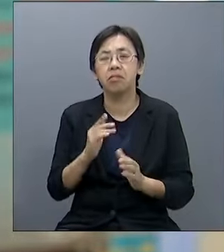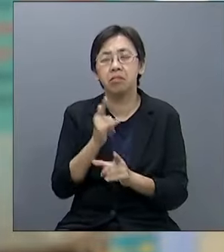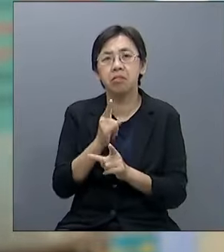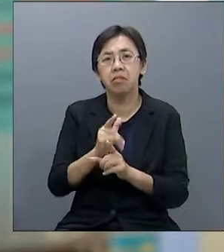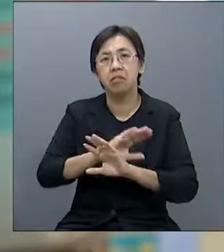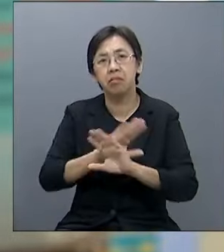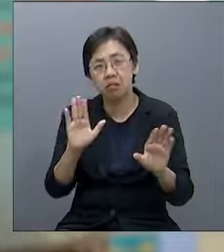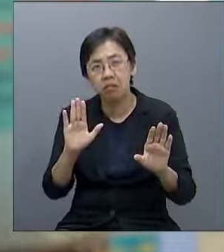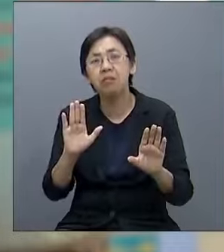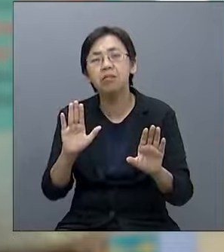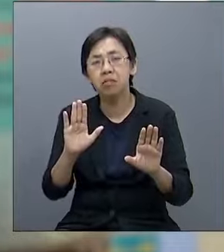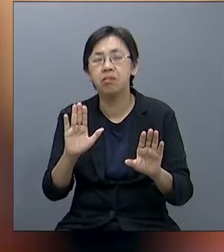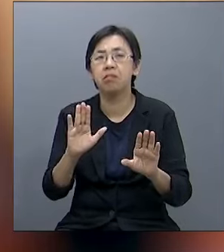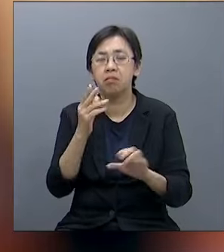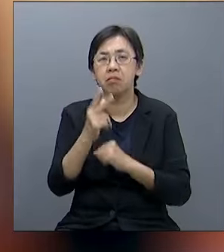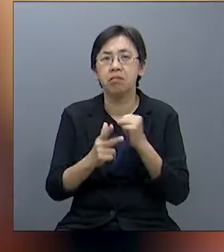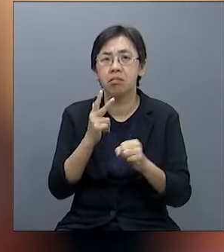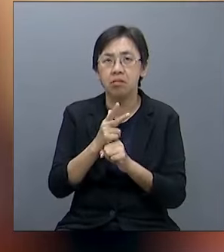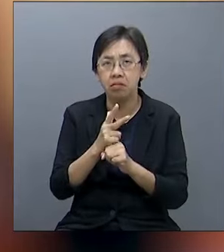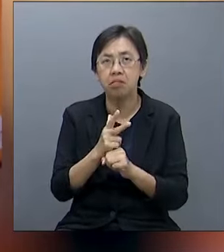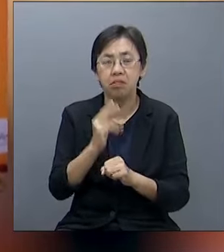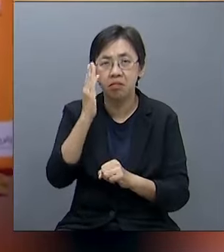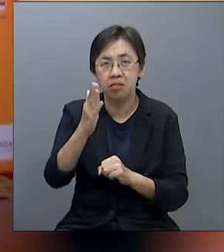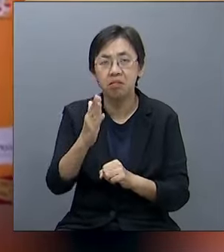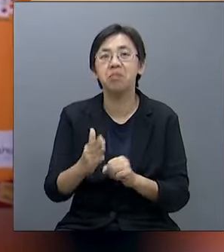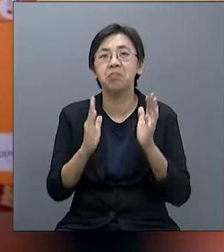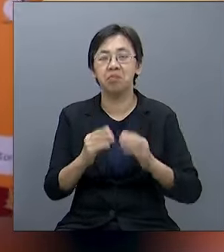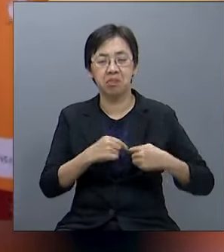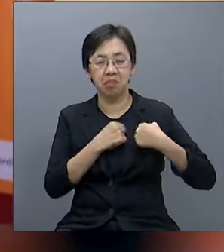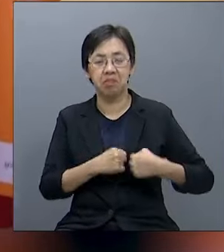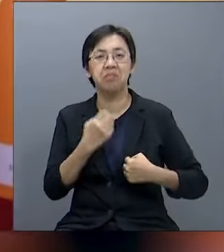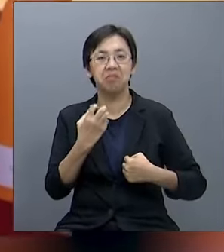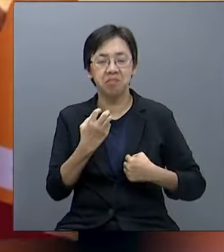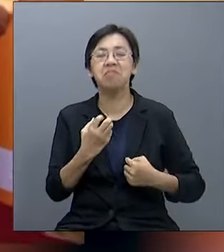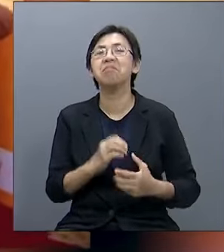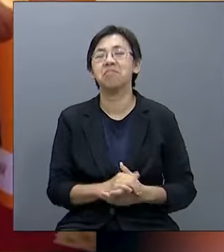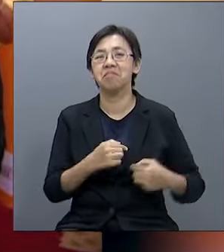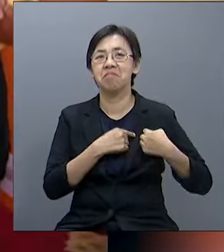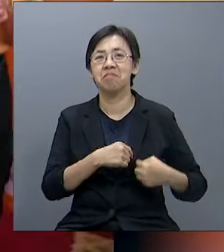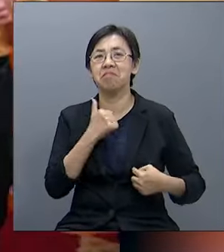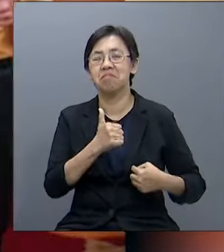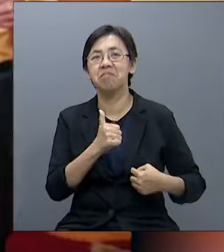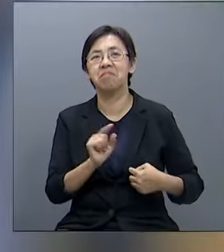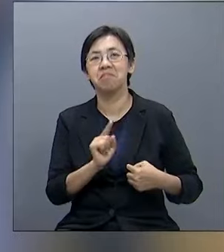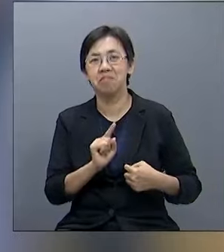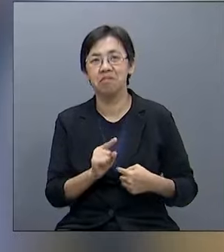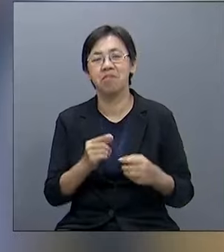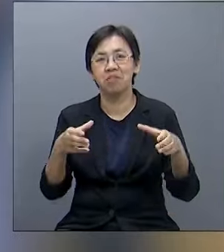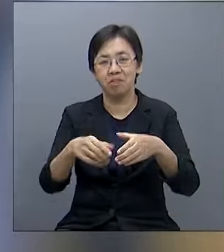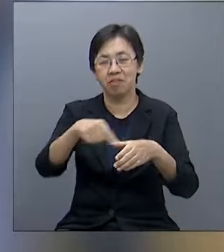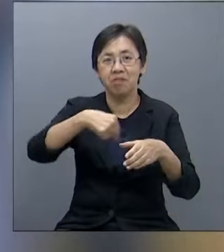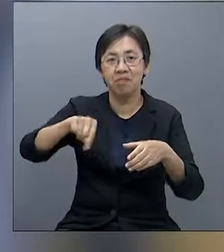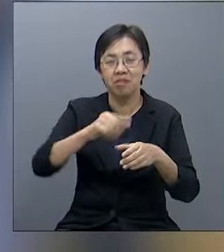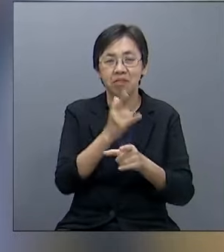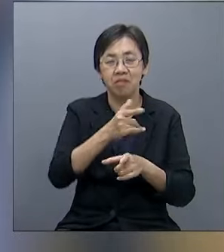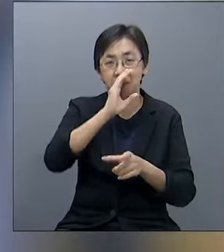3ปีเราก็ยกระดับให้เป็นคนหัวใจเพชรค่ะแล้วก็ตั้งชมรมขึ้นมาเพื่อที่จะให้คนหัวใจเพชรเหล่านี้เนี่ยเป็นโมเ